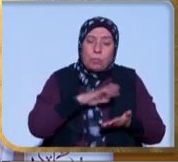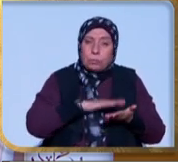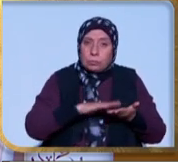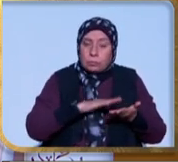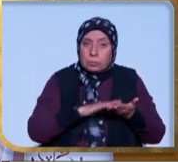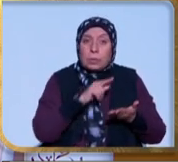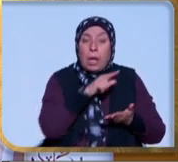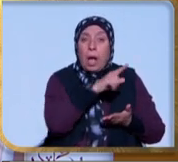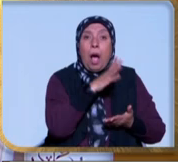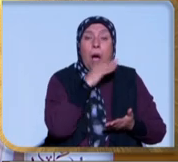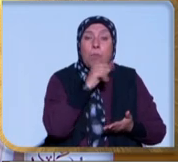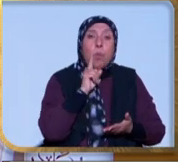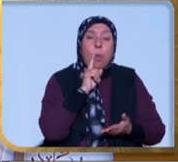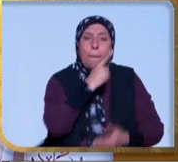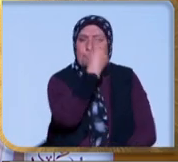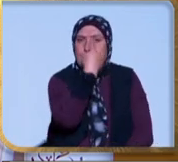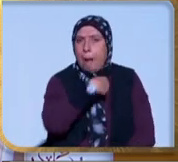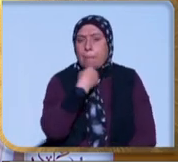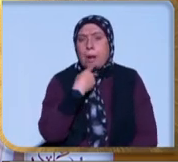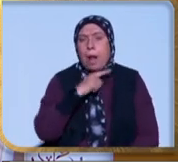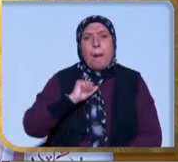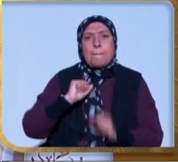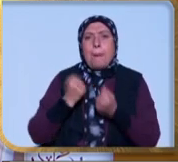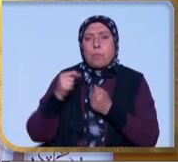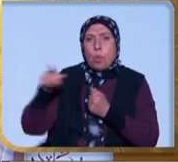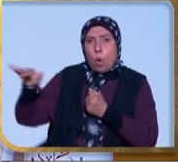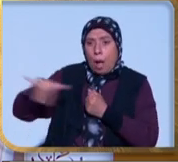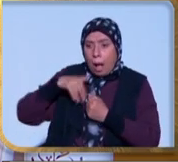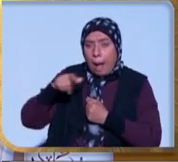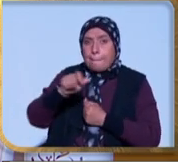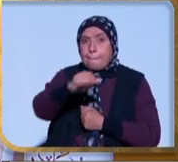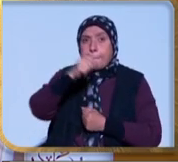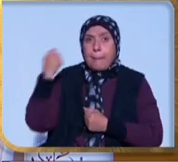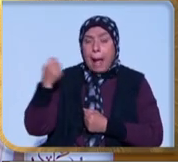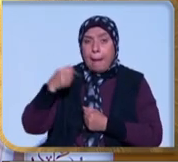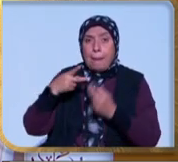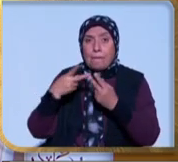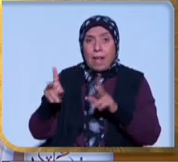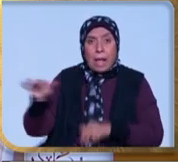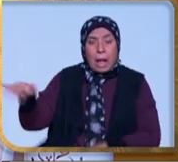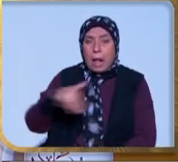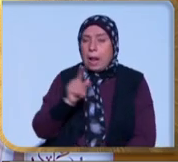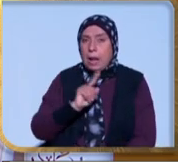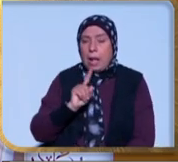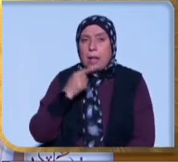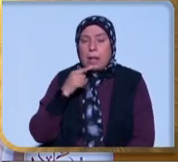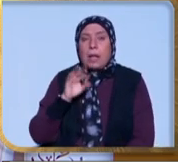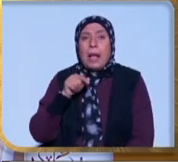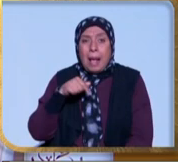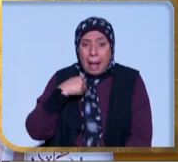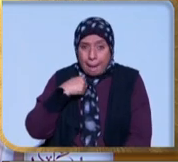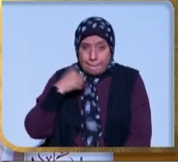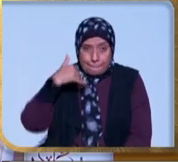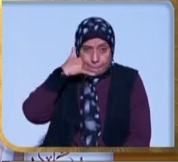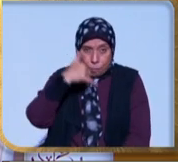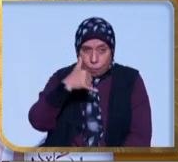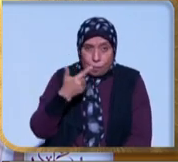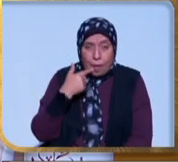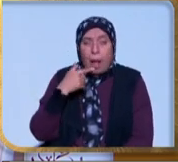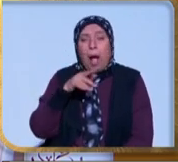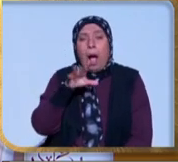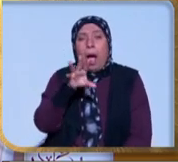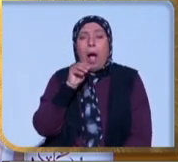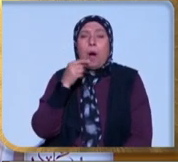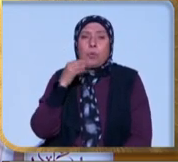ما بين اخوها وما بين الوالدين. طبعا الاصلاح بين الناس ده ثوابه عظيم عند الله سبحانه وتعالى،